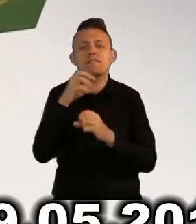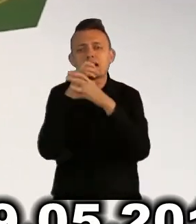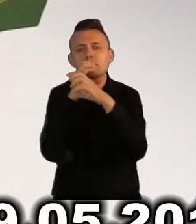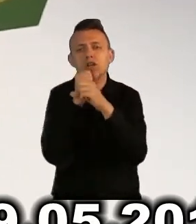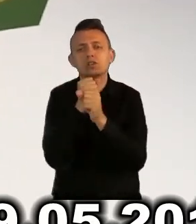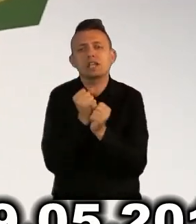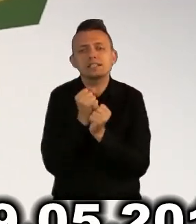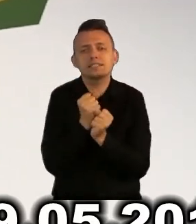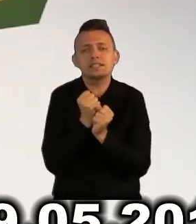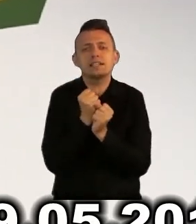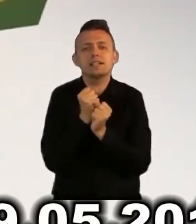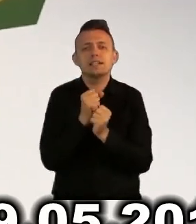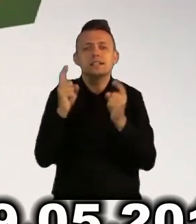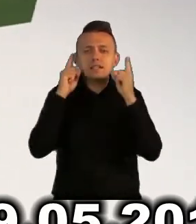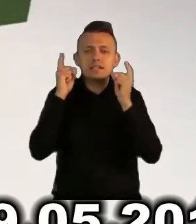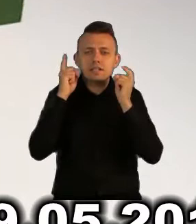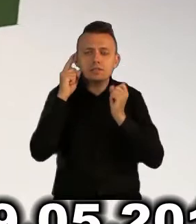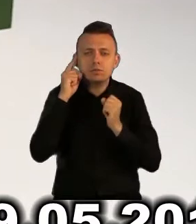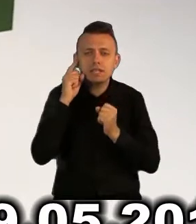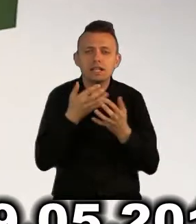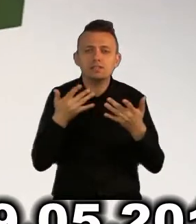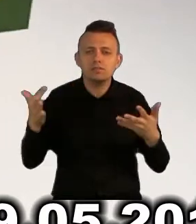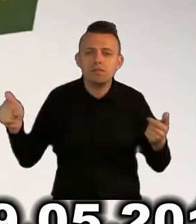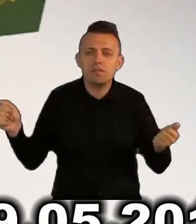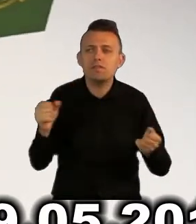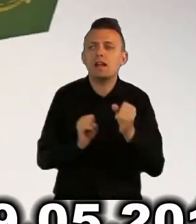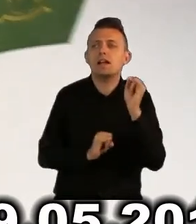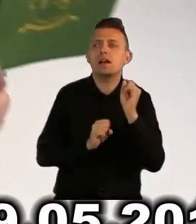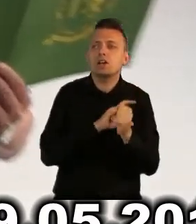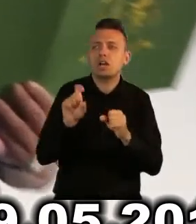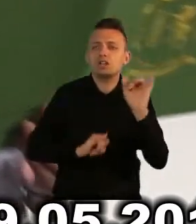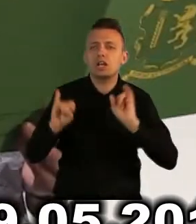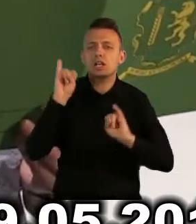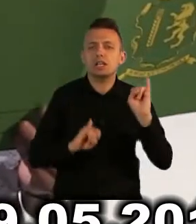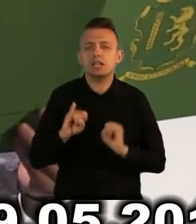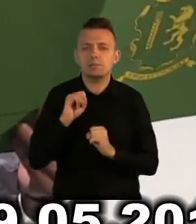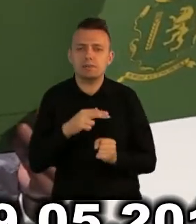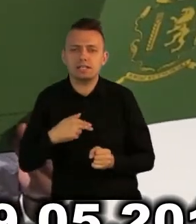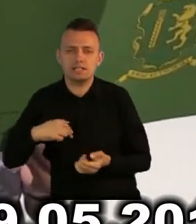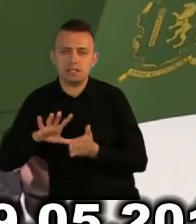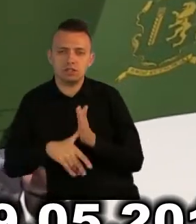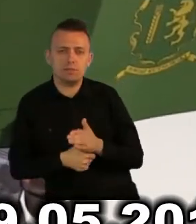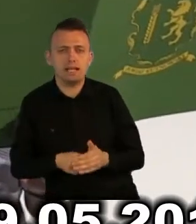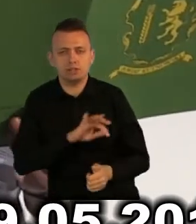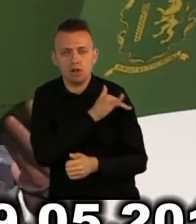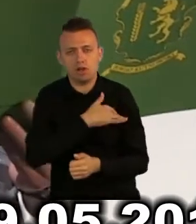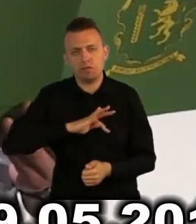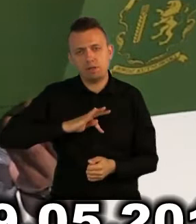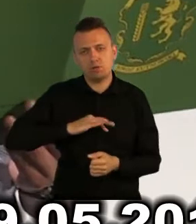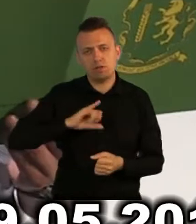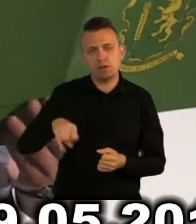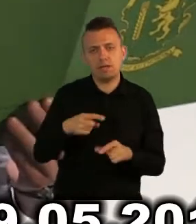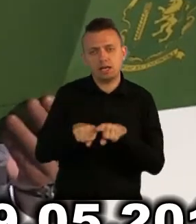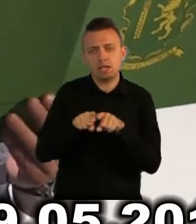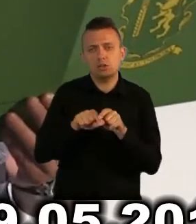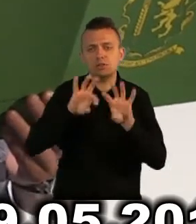orkiestry rozbrzmiewa w czasie wielu imprez, obchodów i uroczystości. Pragnę w imieniu swoim, jak również mieszkańców powiatu